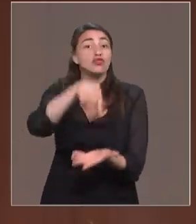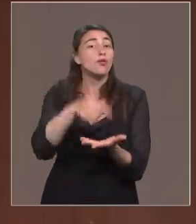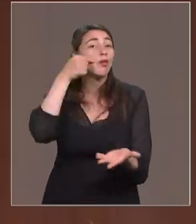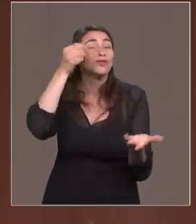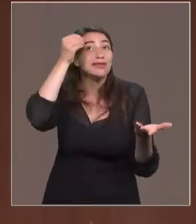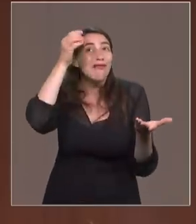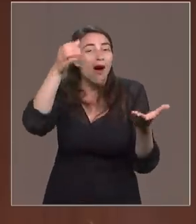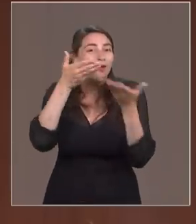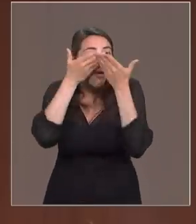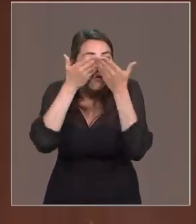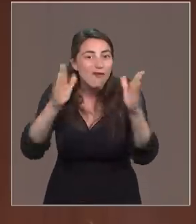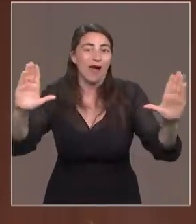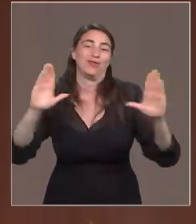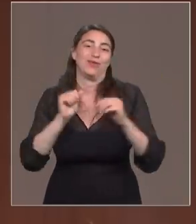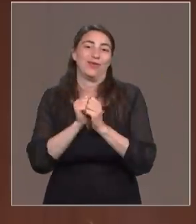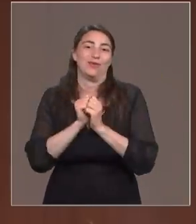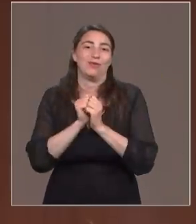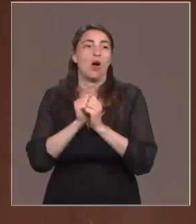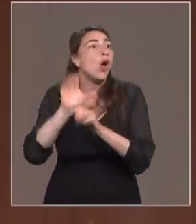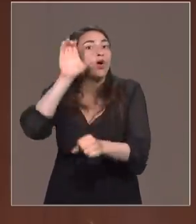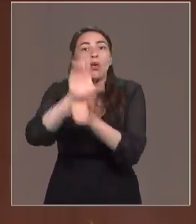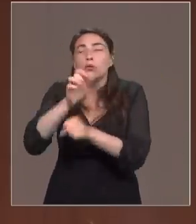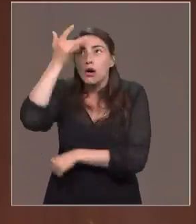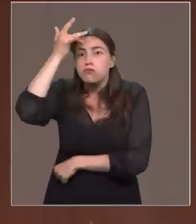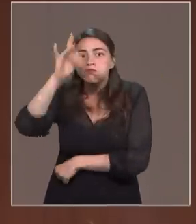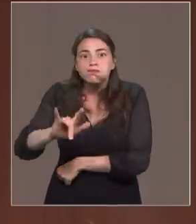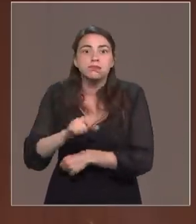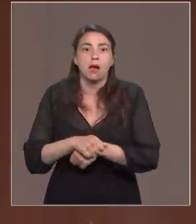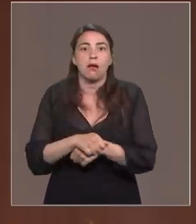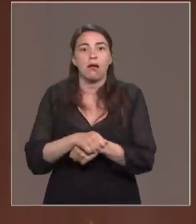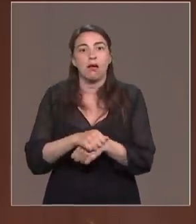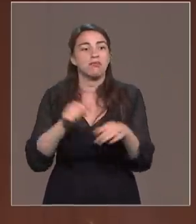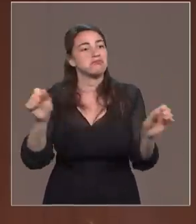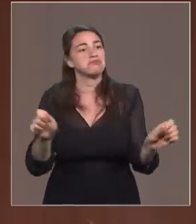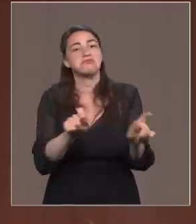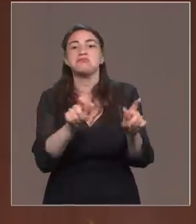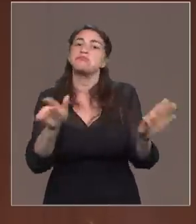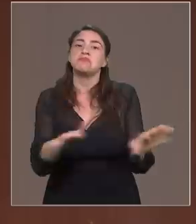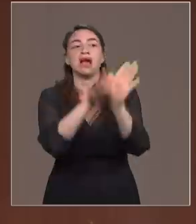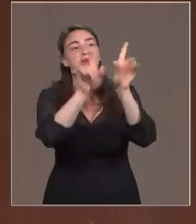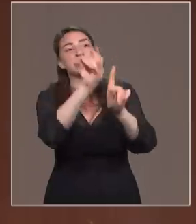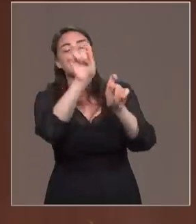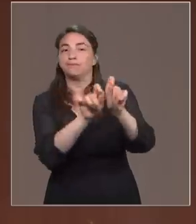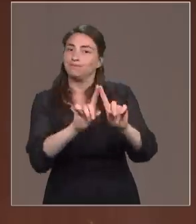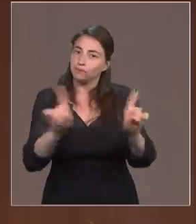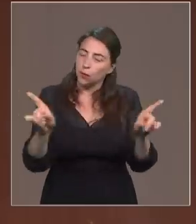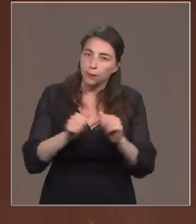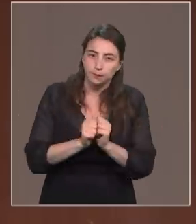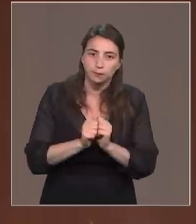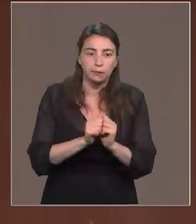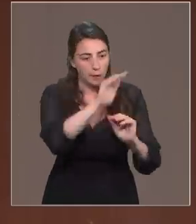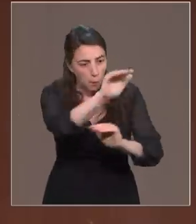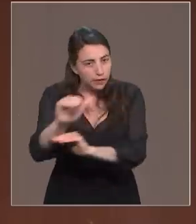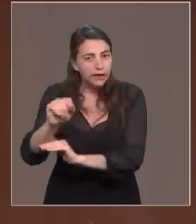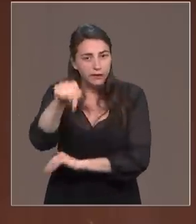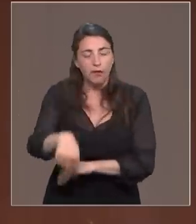contre l'ignorance et les préjugés, des lieux où chacun est protégé. Alors nous agissons. Dès 2019,